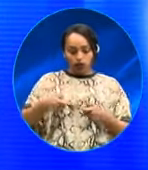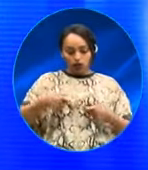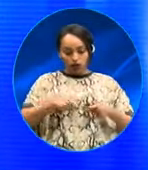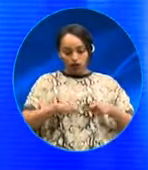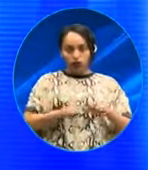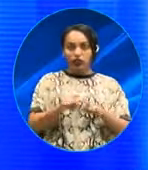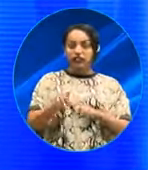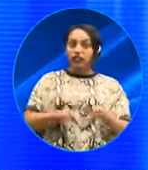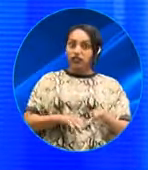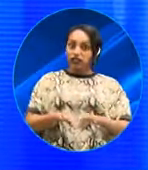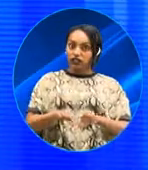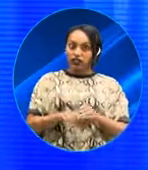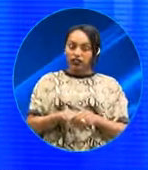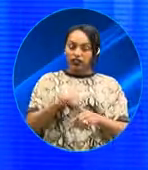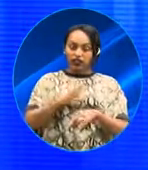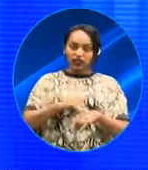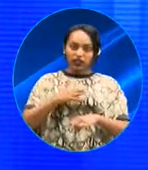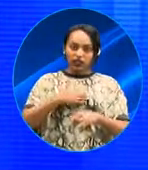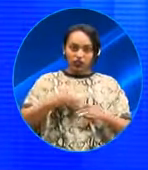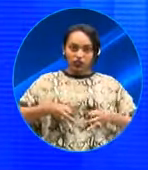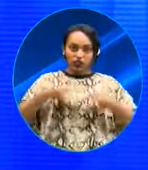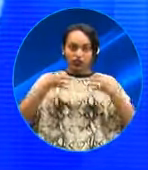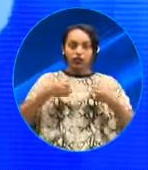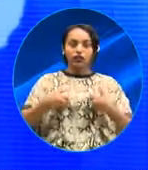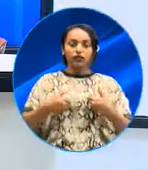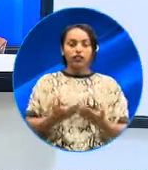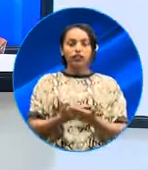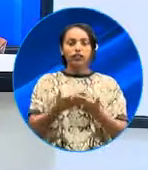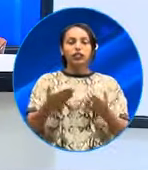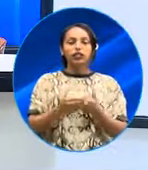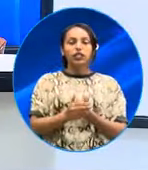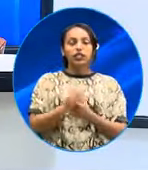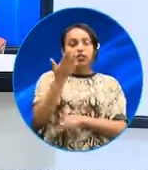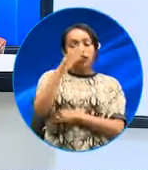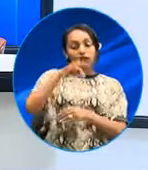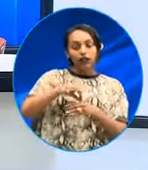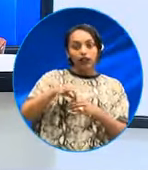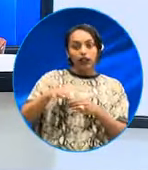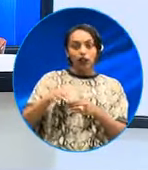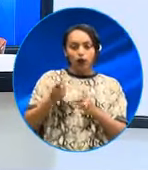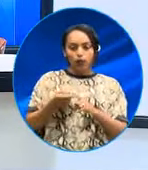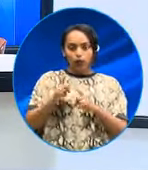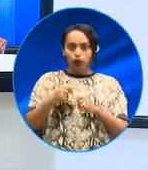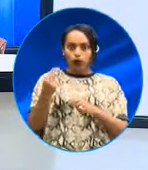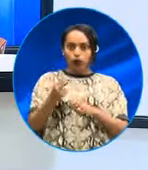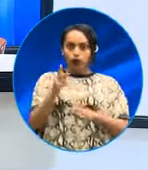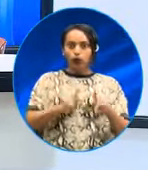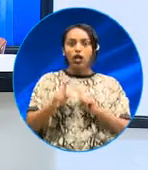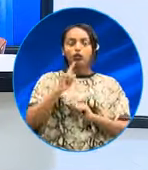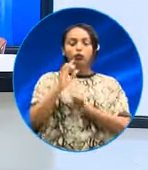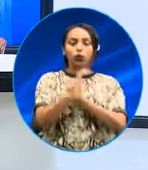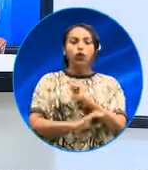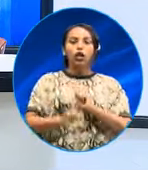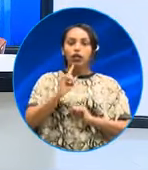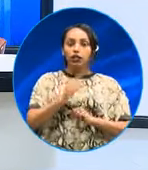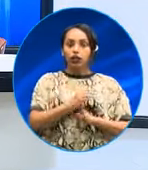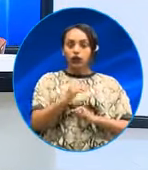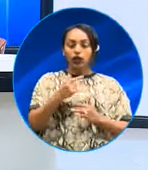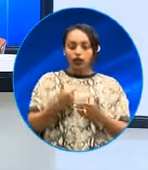አስተዋጽኦ እንዲያበረክት ጥሪያችንን እናስተላልፋለን። እንግዲህ የችግኝ ተከላው መልሶ ጥቅሙ ለህዝቡ ነው ለሀገር